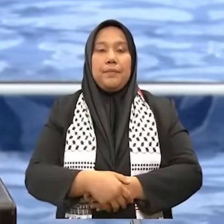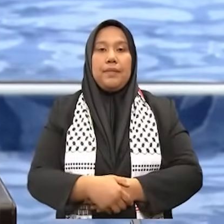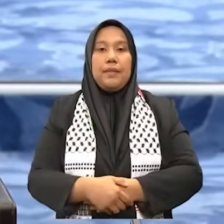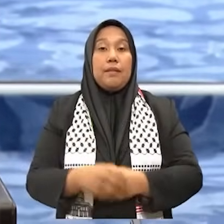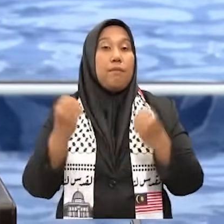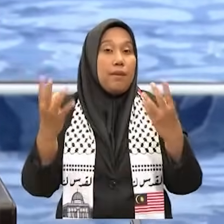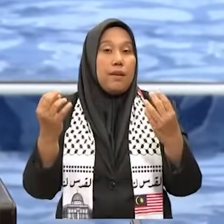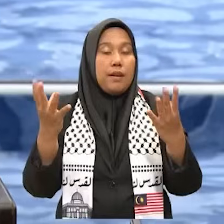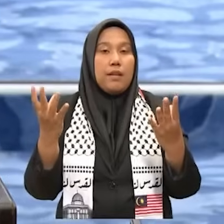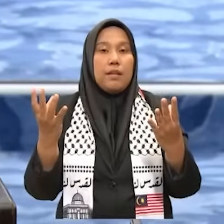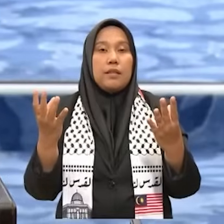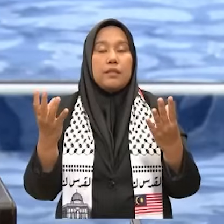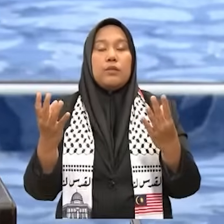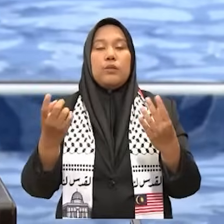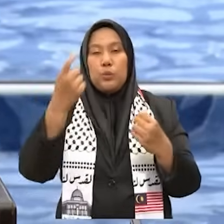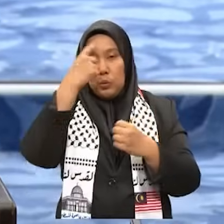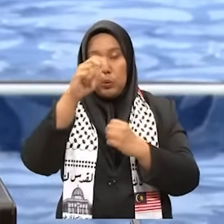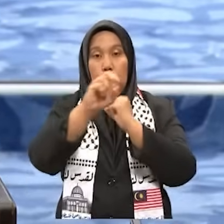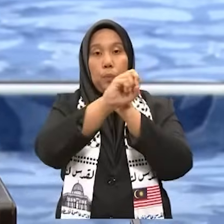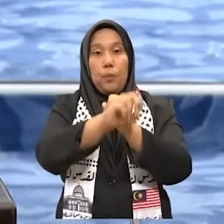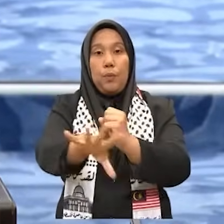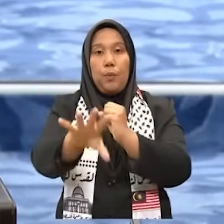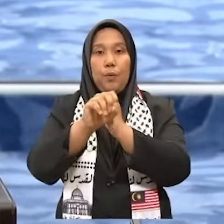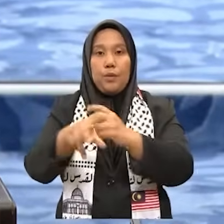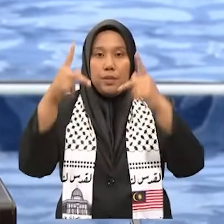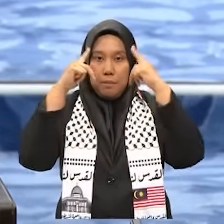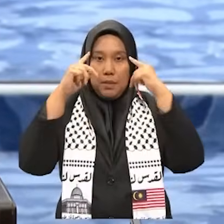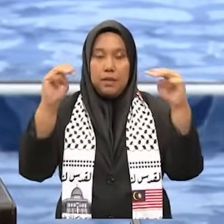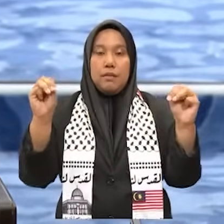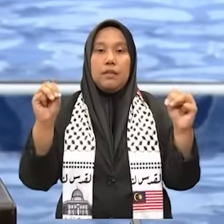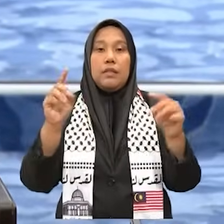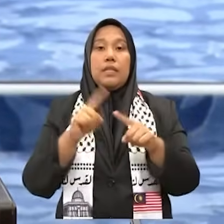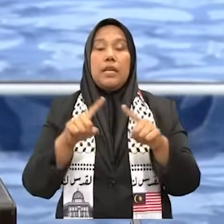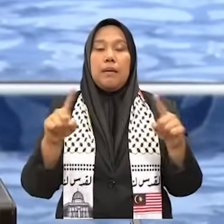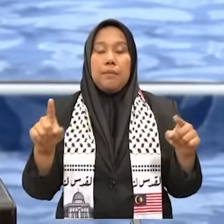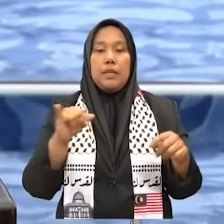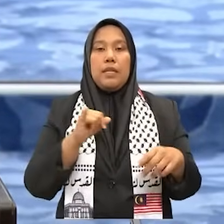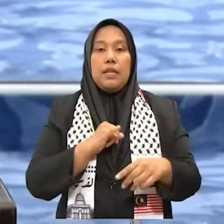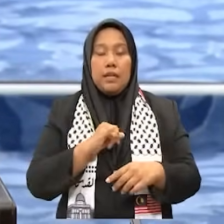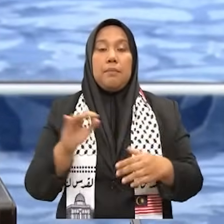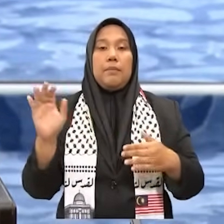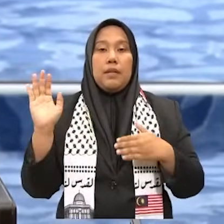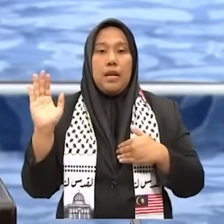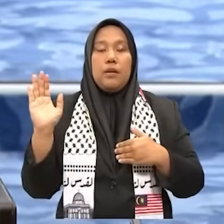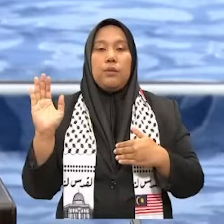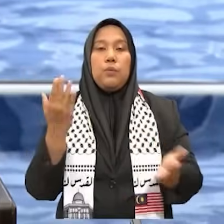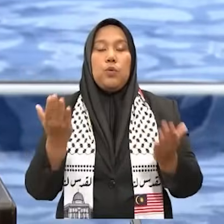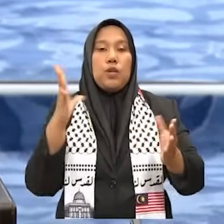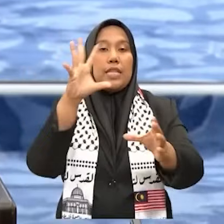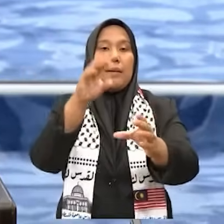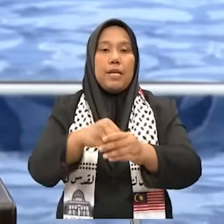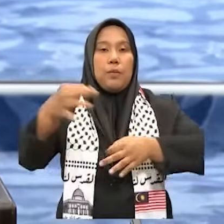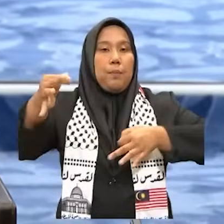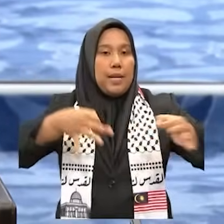kebanyakan ini juga untuk promosi Perdana Menteri. Tetapi saya akui ada mungkin termasuk juga